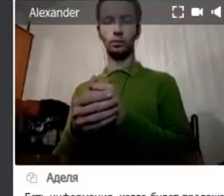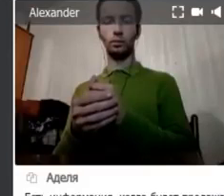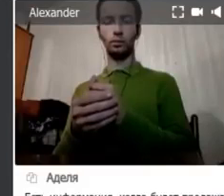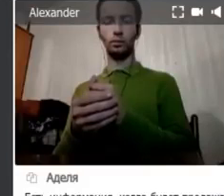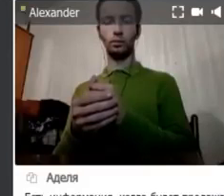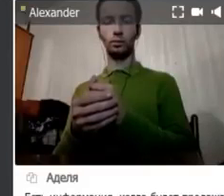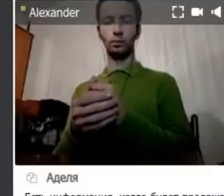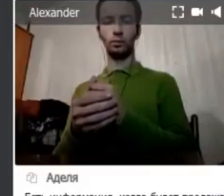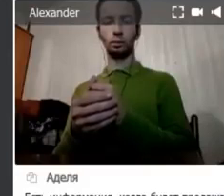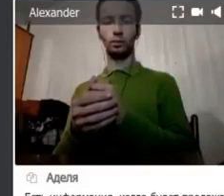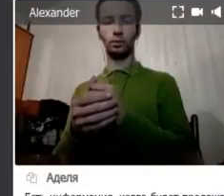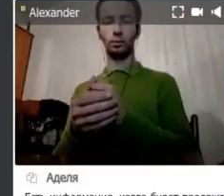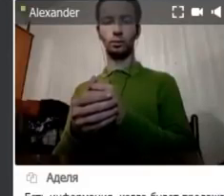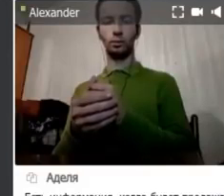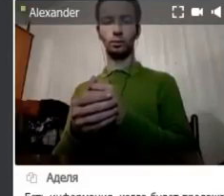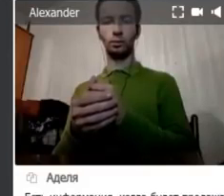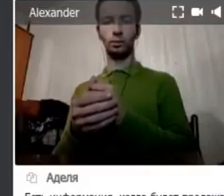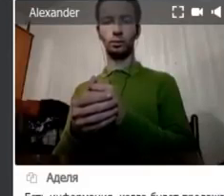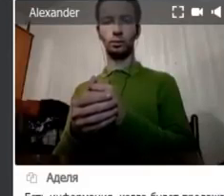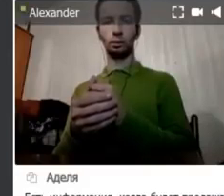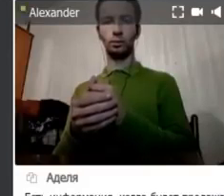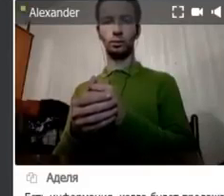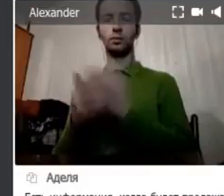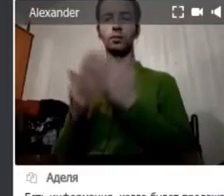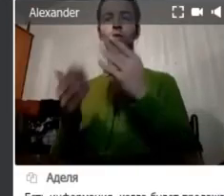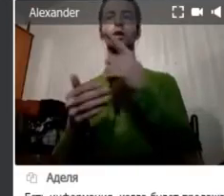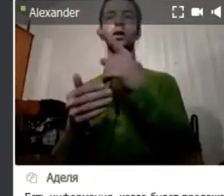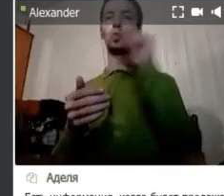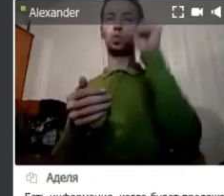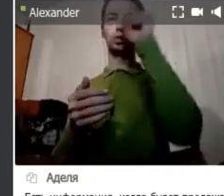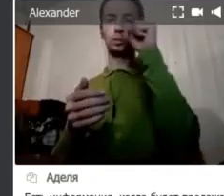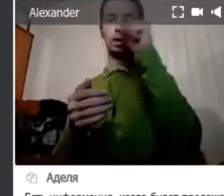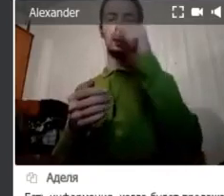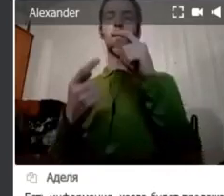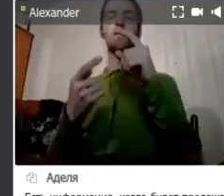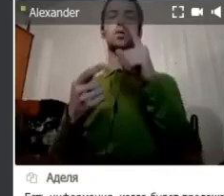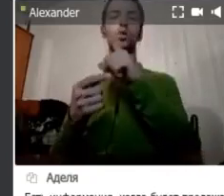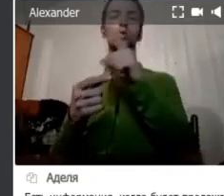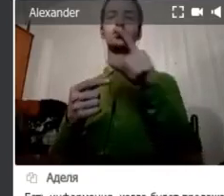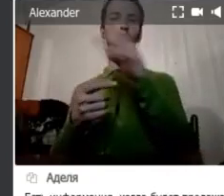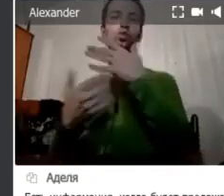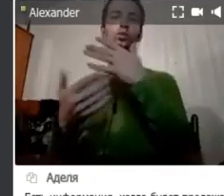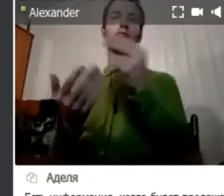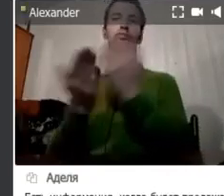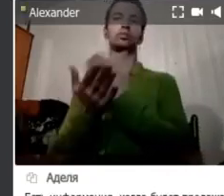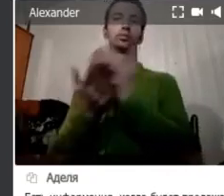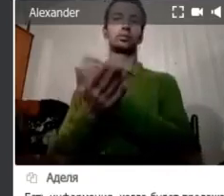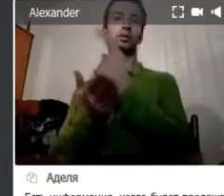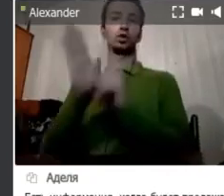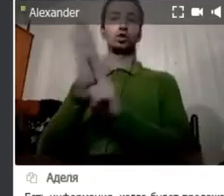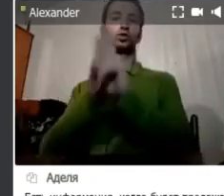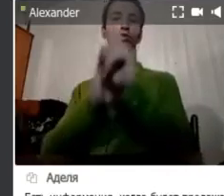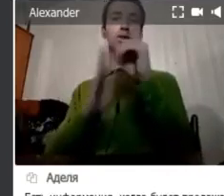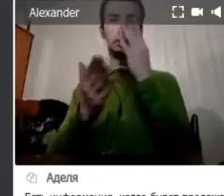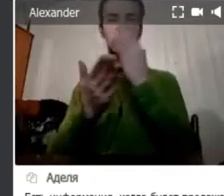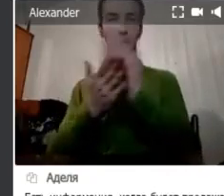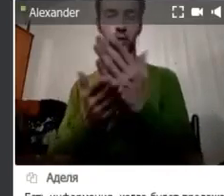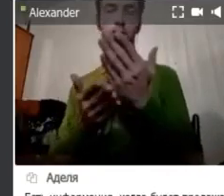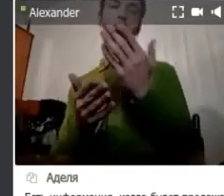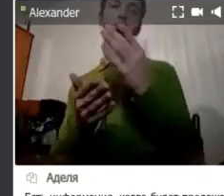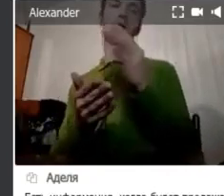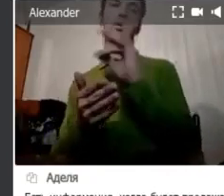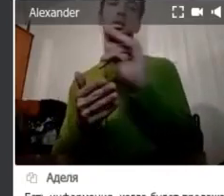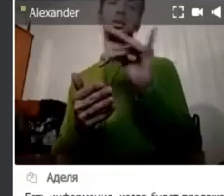партнеры уже, коллеги, которые слабослышащие. То есть я вам уже говорил, что да, действительно этим